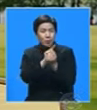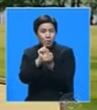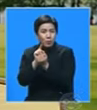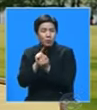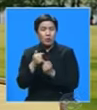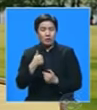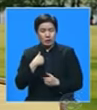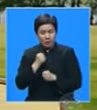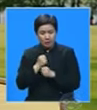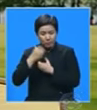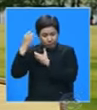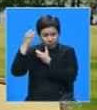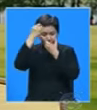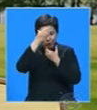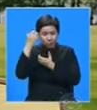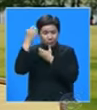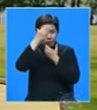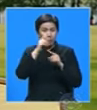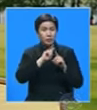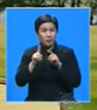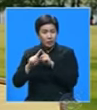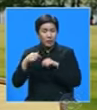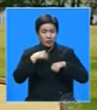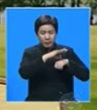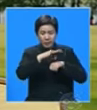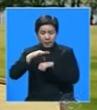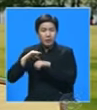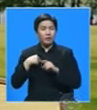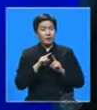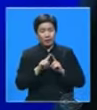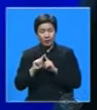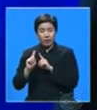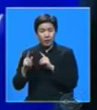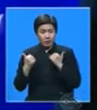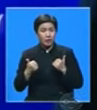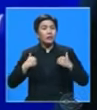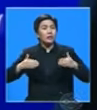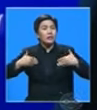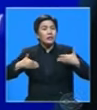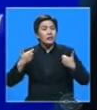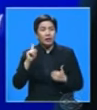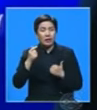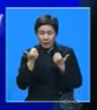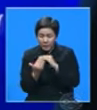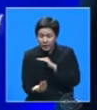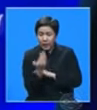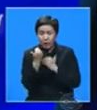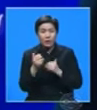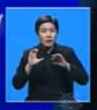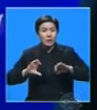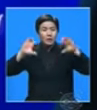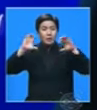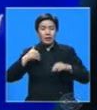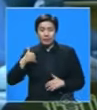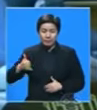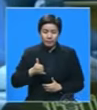ในหลายบทบาทด้วยกันด้วยวันนี้ก็เป็นที่น่ายินดีว่าเมื่อช่วงเช้ารัฐบาลได้แถลงนโยบาย